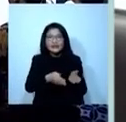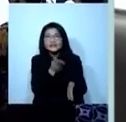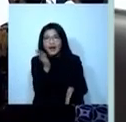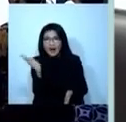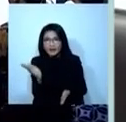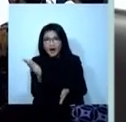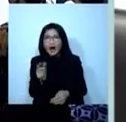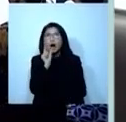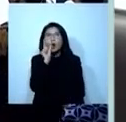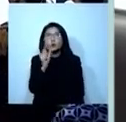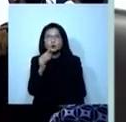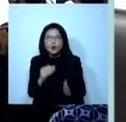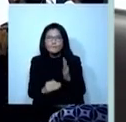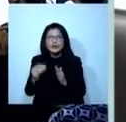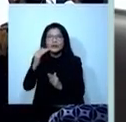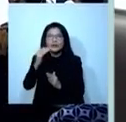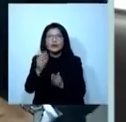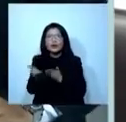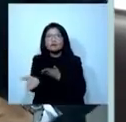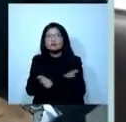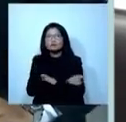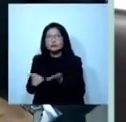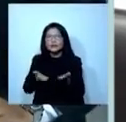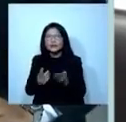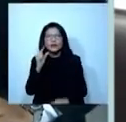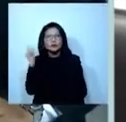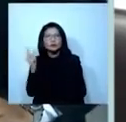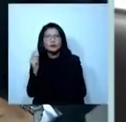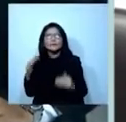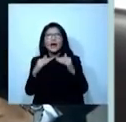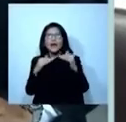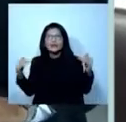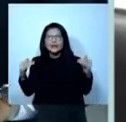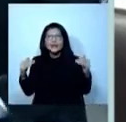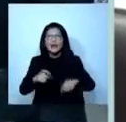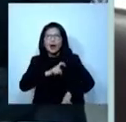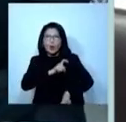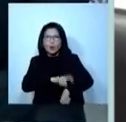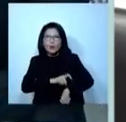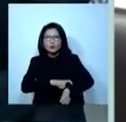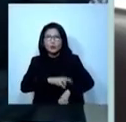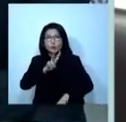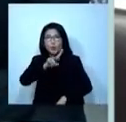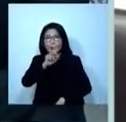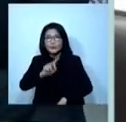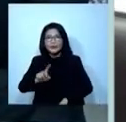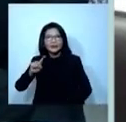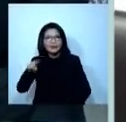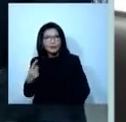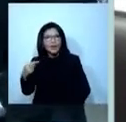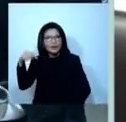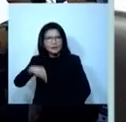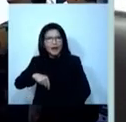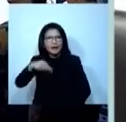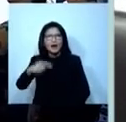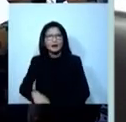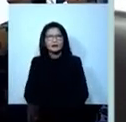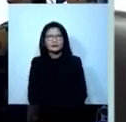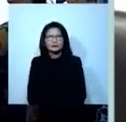juga kita bicara soal bagaimana kemudian publik ingin menangkap kecakapan dan kedalaman